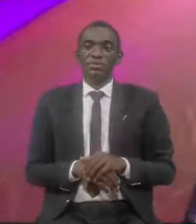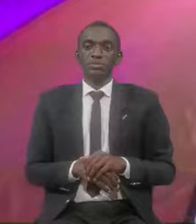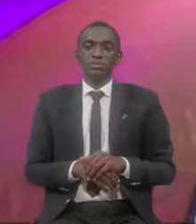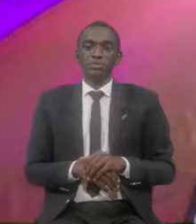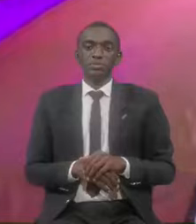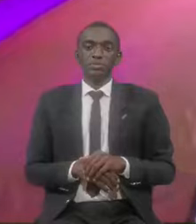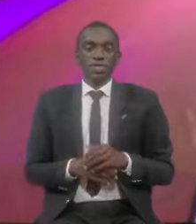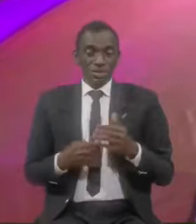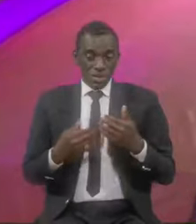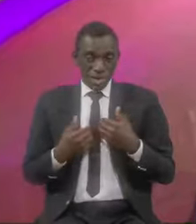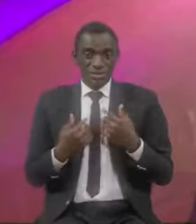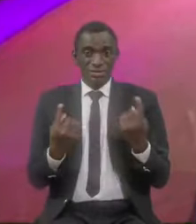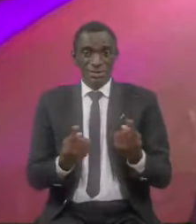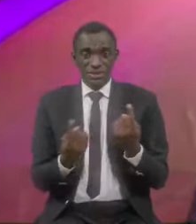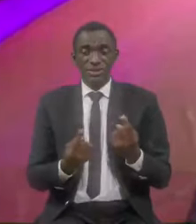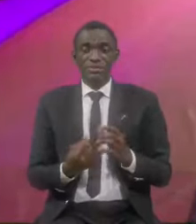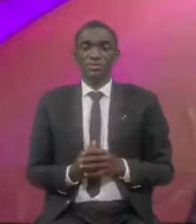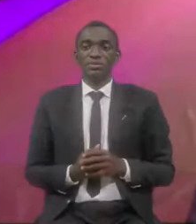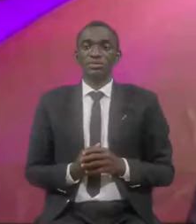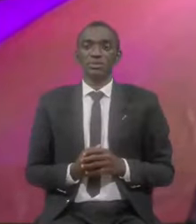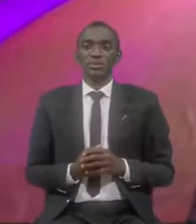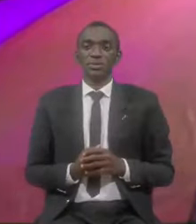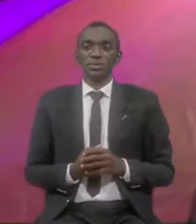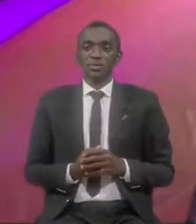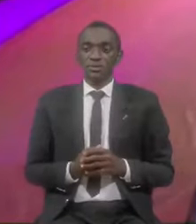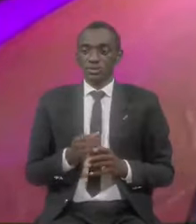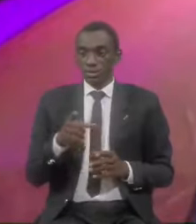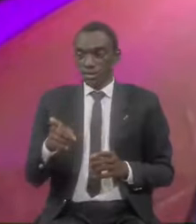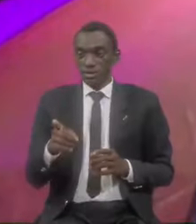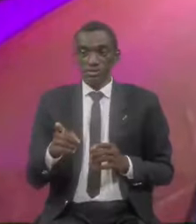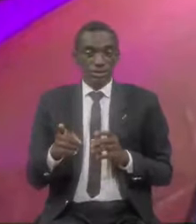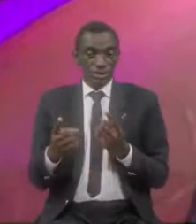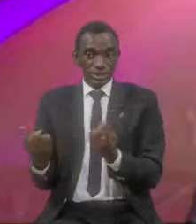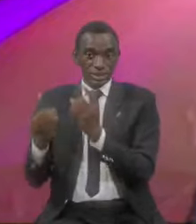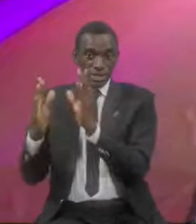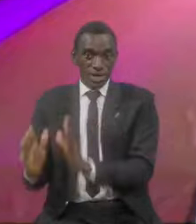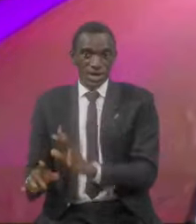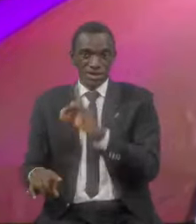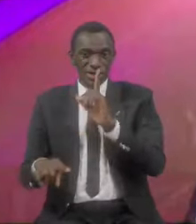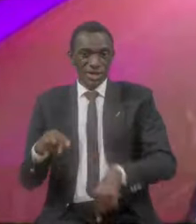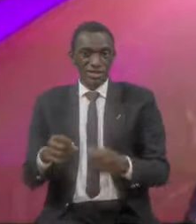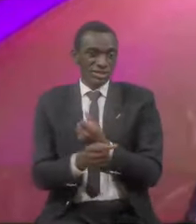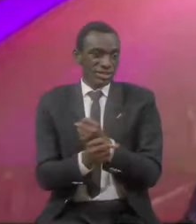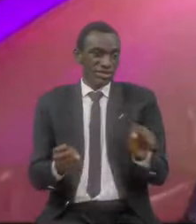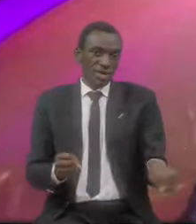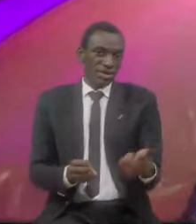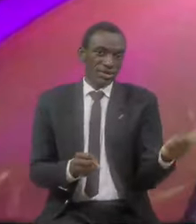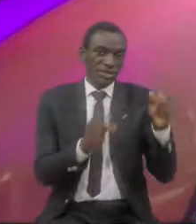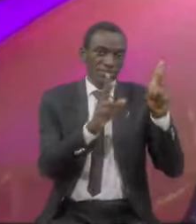eux aussi sont tous pécheurs. Un pécheur ne peut pas sauver un autre